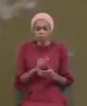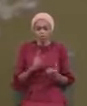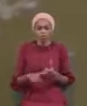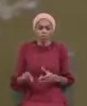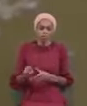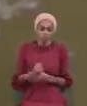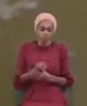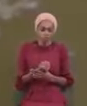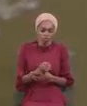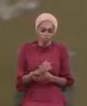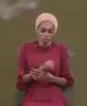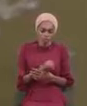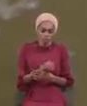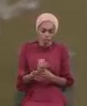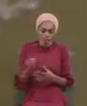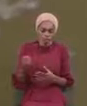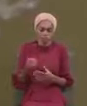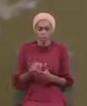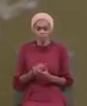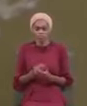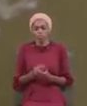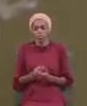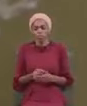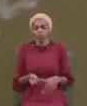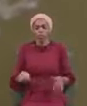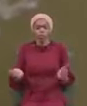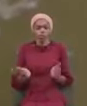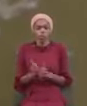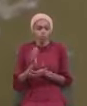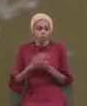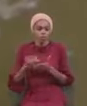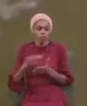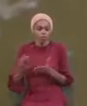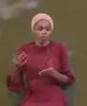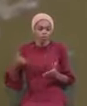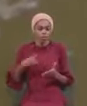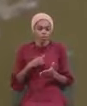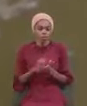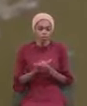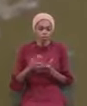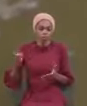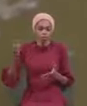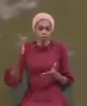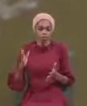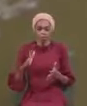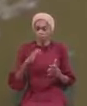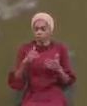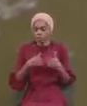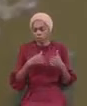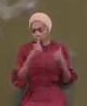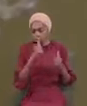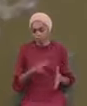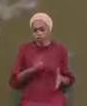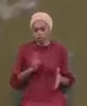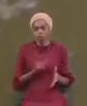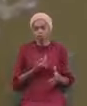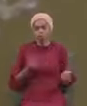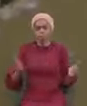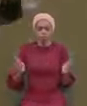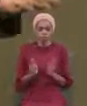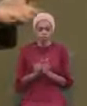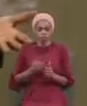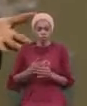c nous avons été bénis aussi nous avons confiance en Dieu que Dieu va nous aider nous sommes pas des frères